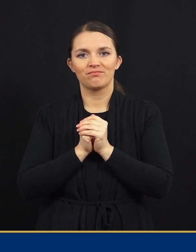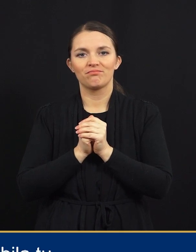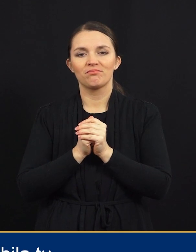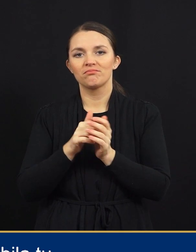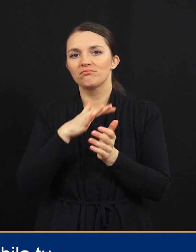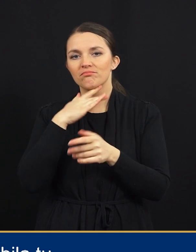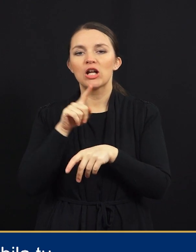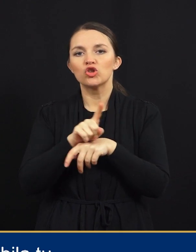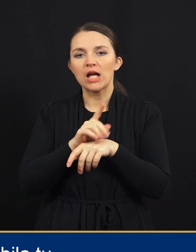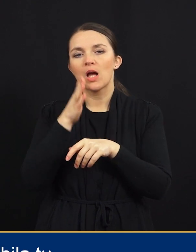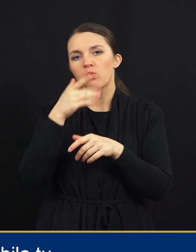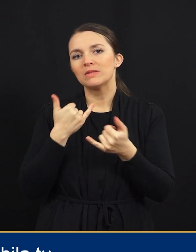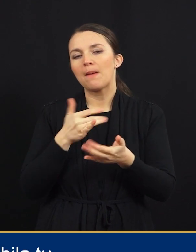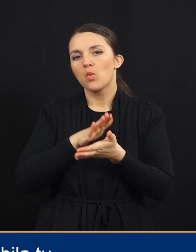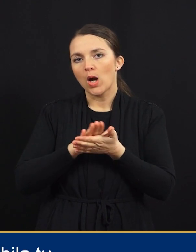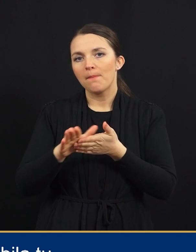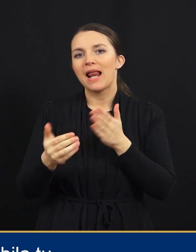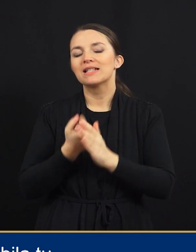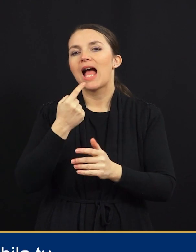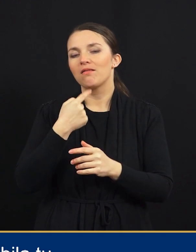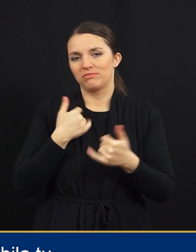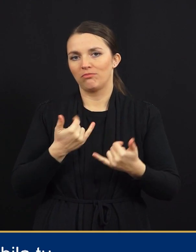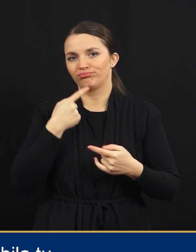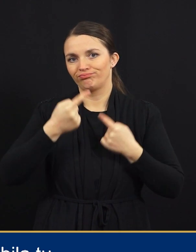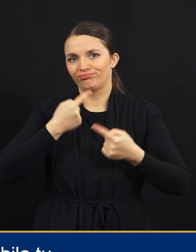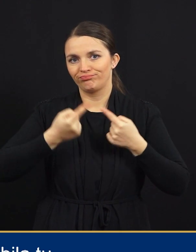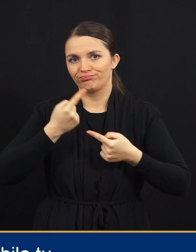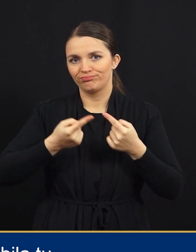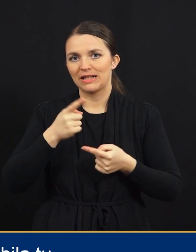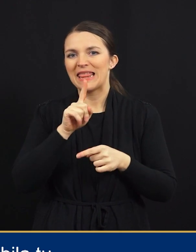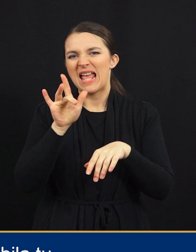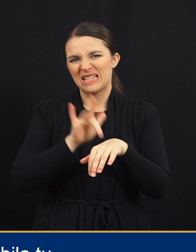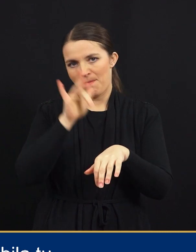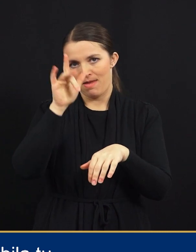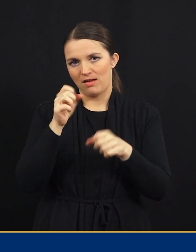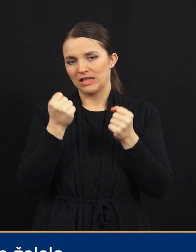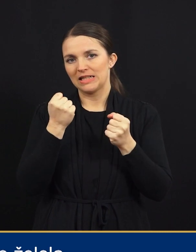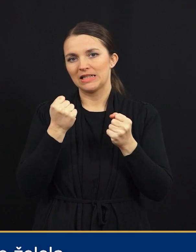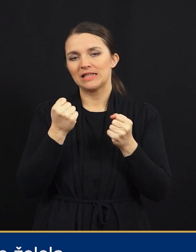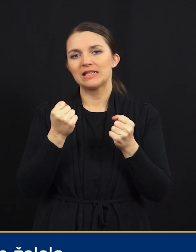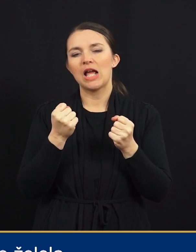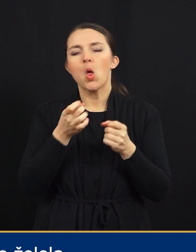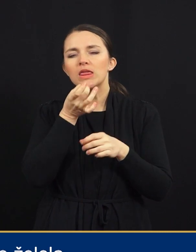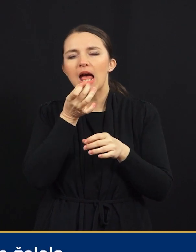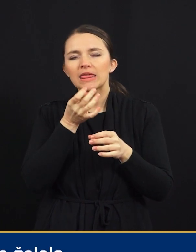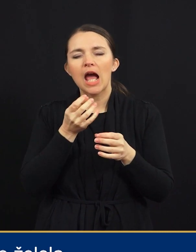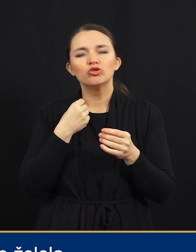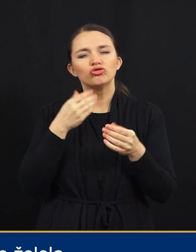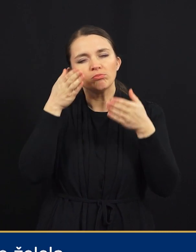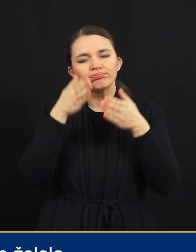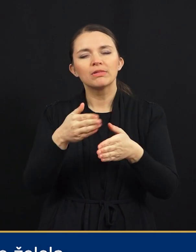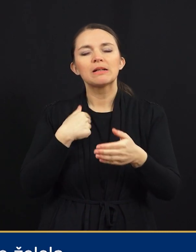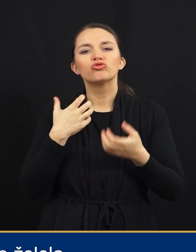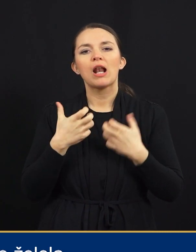Kar nekaj časa, bom zdaj porabila tu za govorniškim odrom, ne mi zameriti, zelo koncizno in natančno sem se